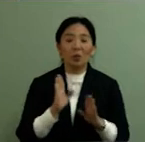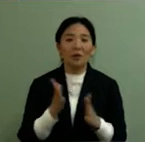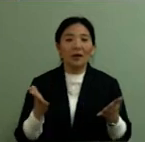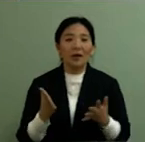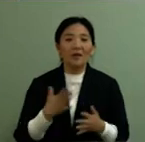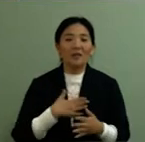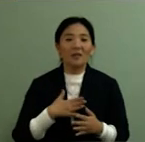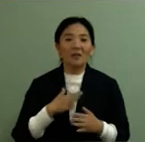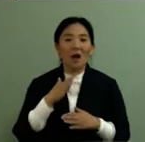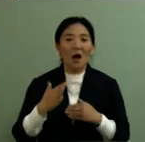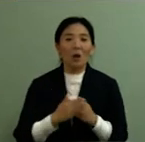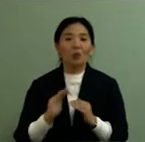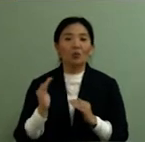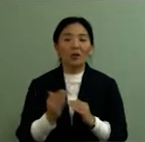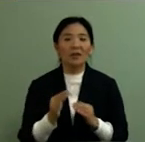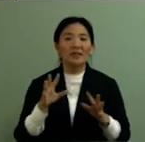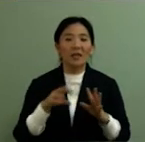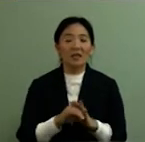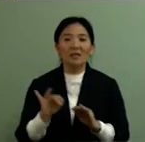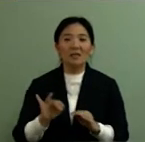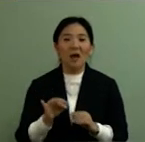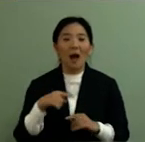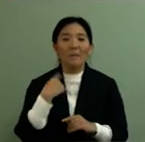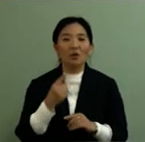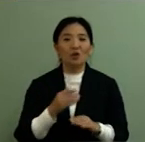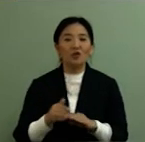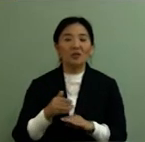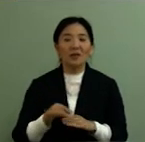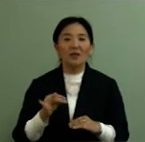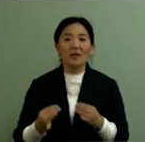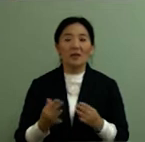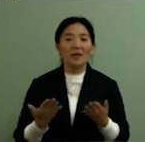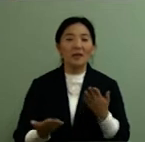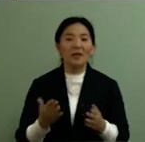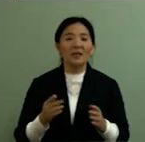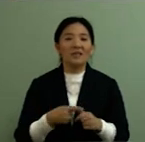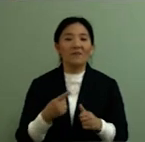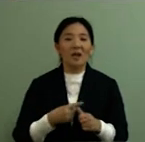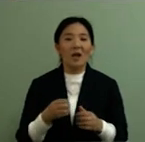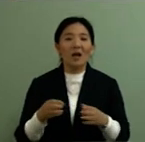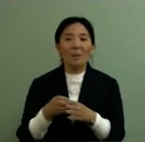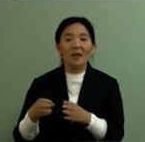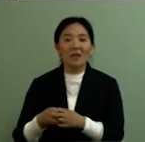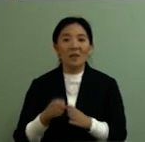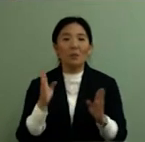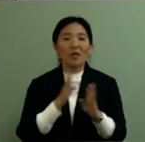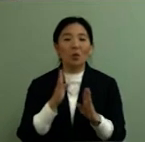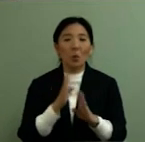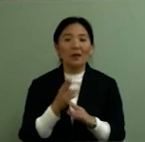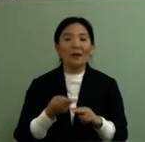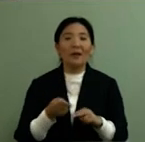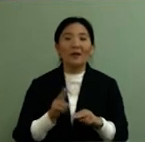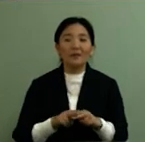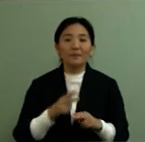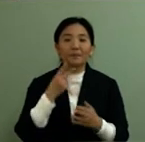которая нас окружает, состоит из определенных частей, или мы их называли с вами компонентами природы. К компонентам